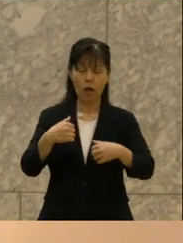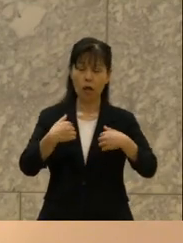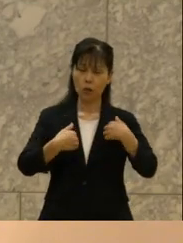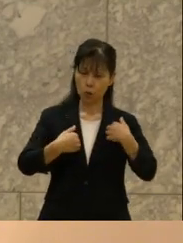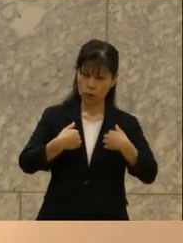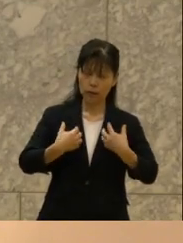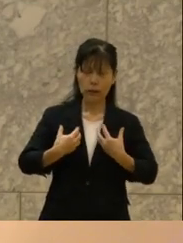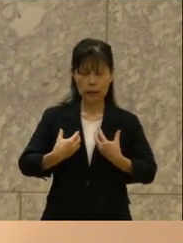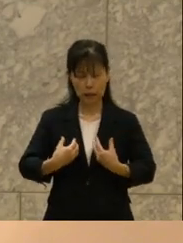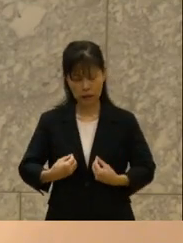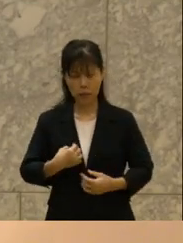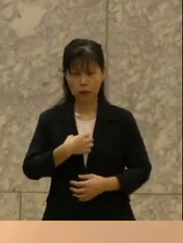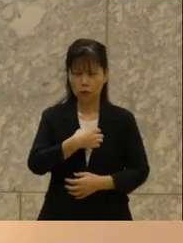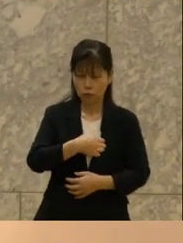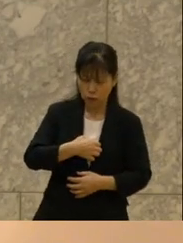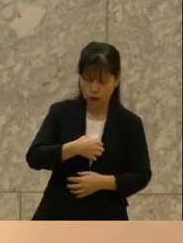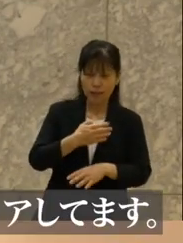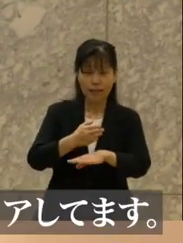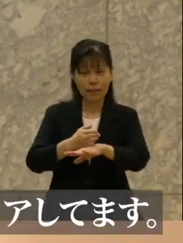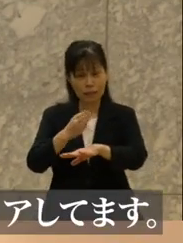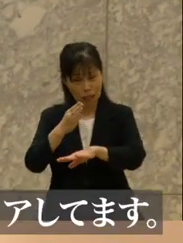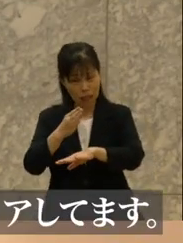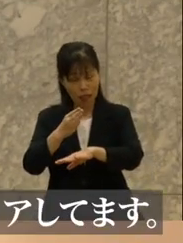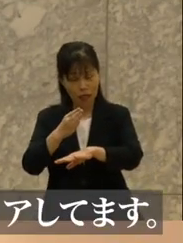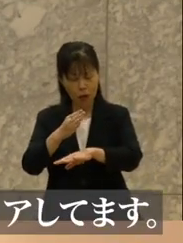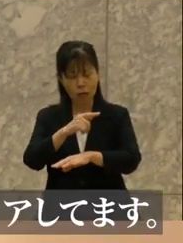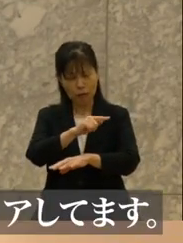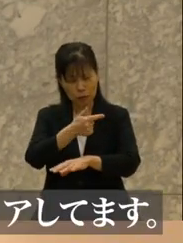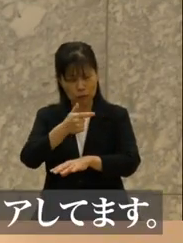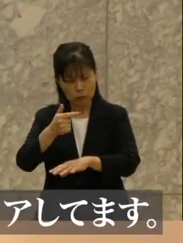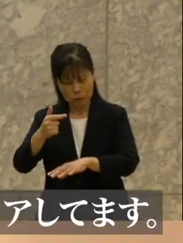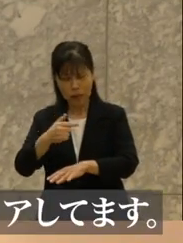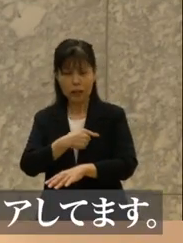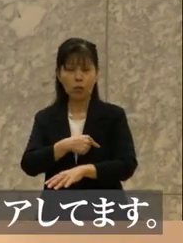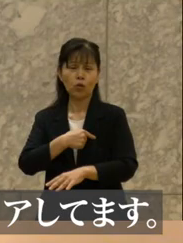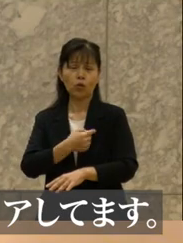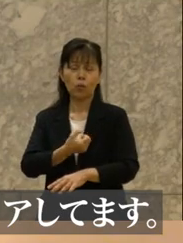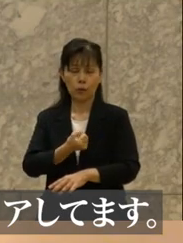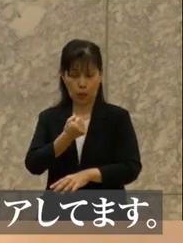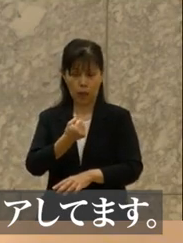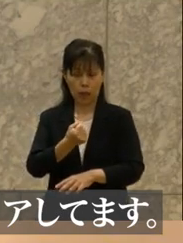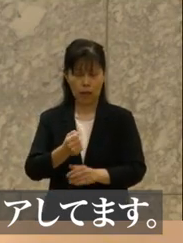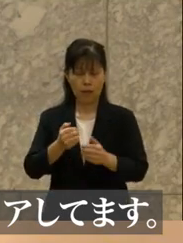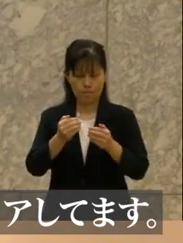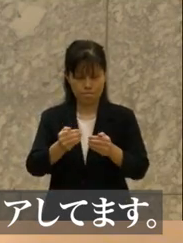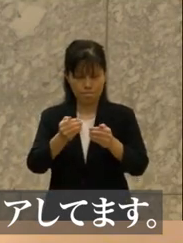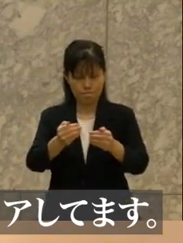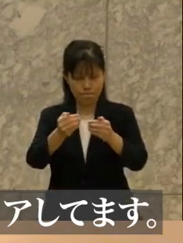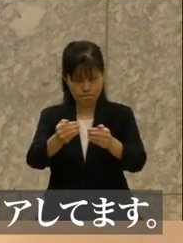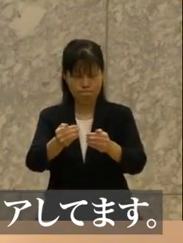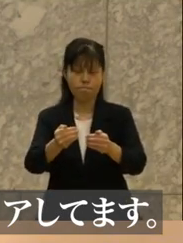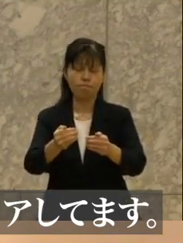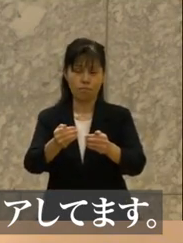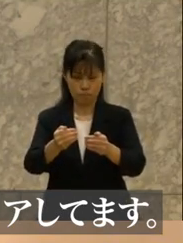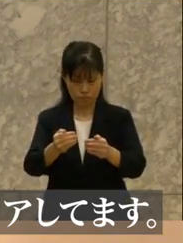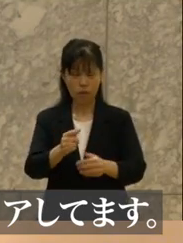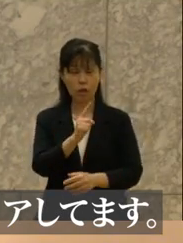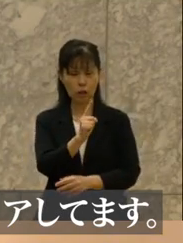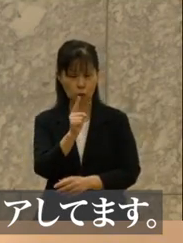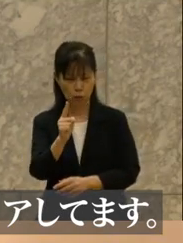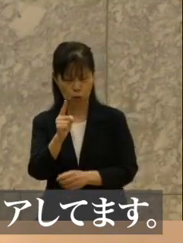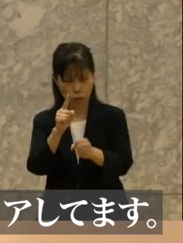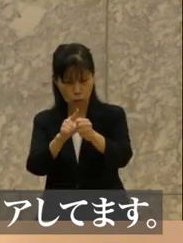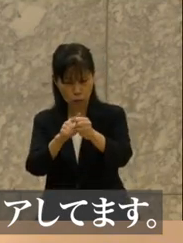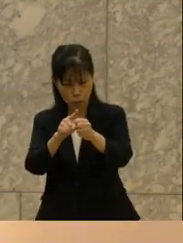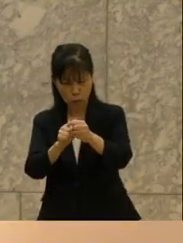喜びや悲しみや苦悩や感謝や本当にいろいろな感情を持ちながら一歩一歩前に進んで一つ一つ目標